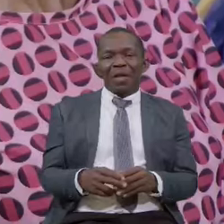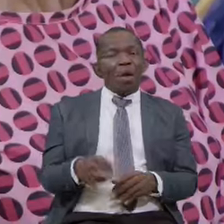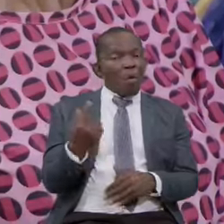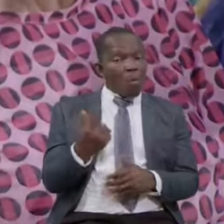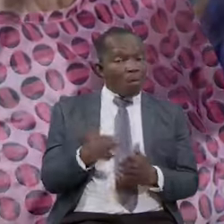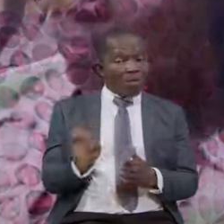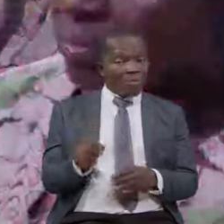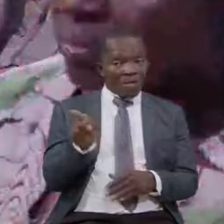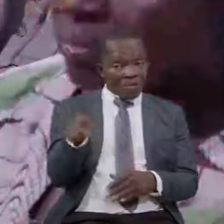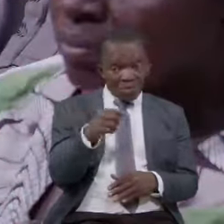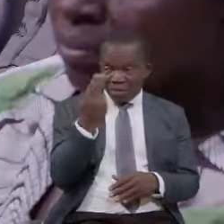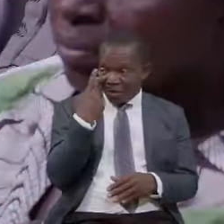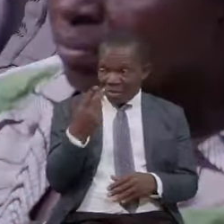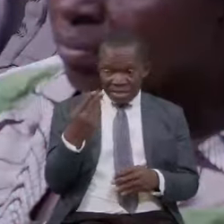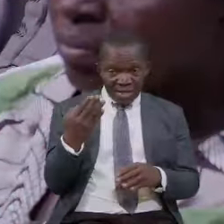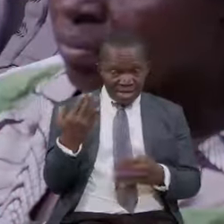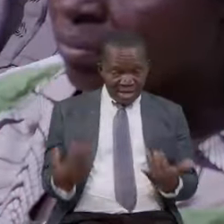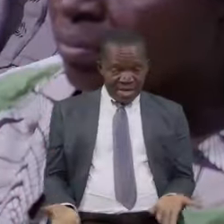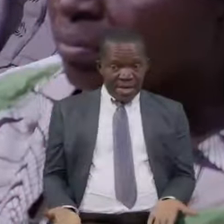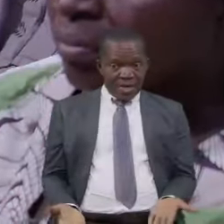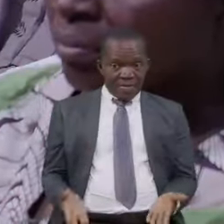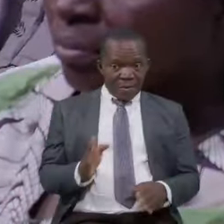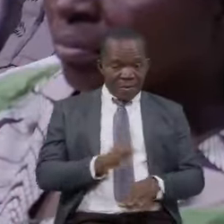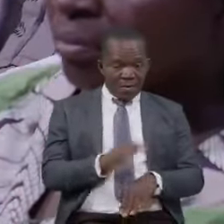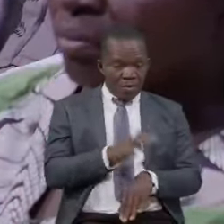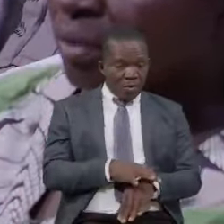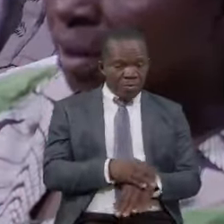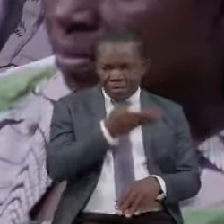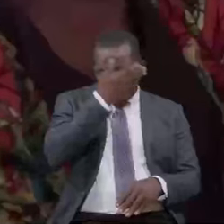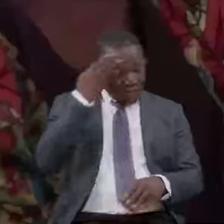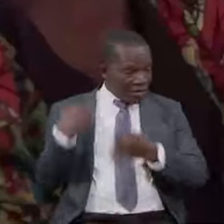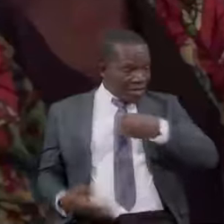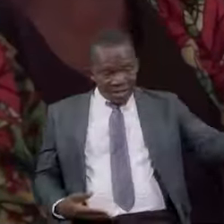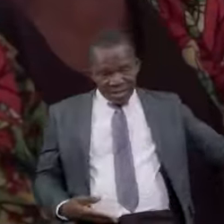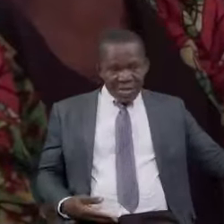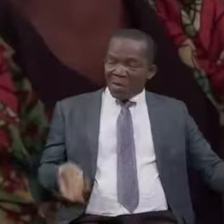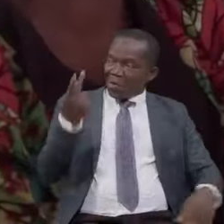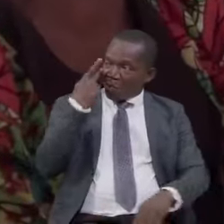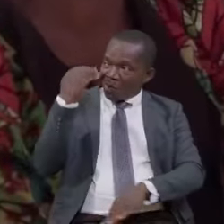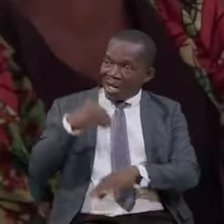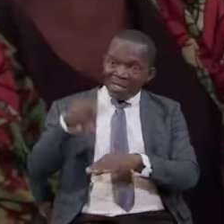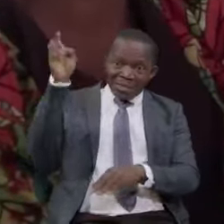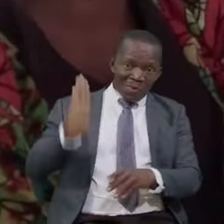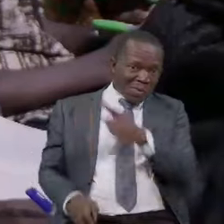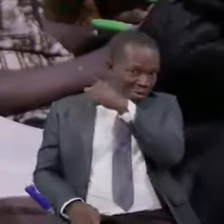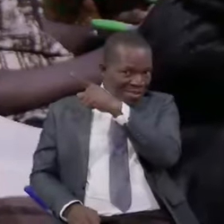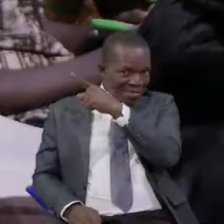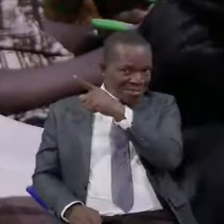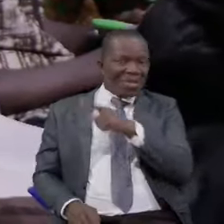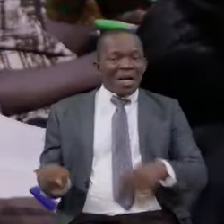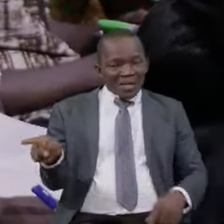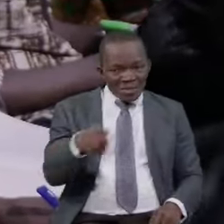vois dans ce monde de tous les regards et vois l'invisible tu auras toujours la